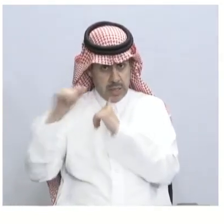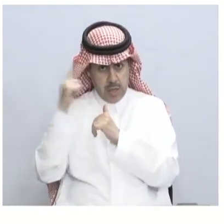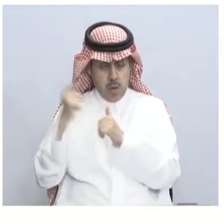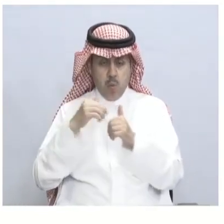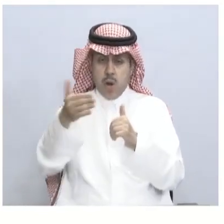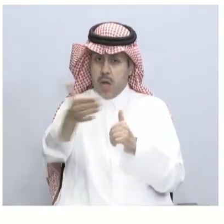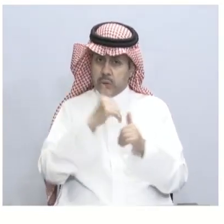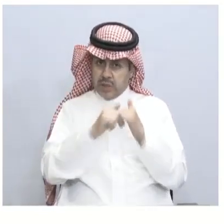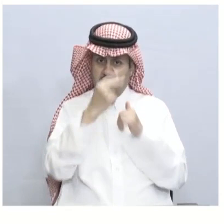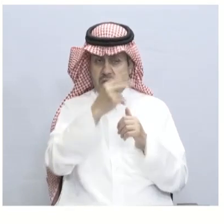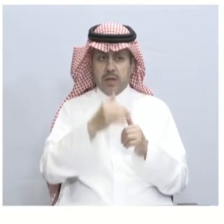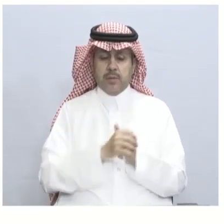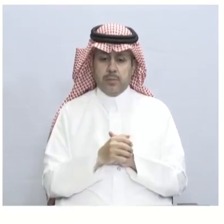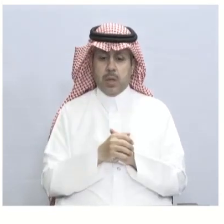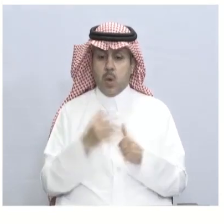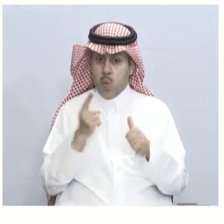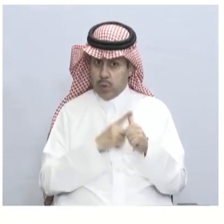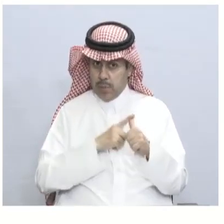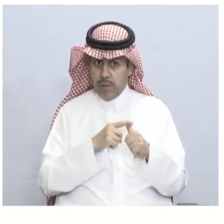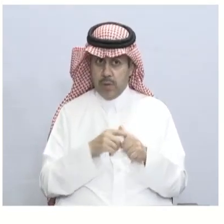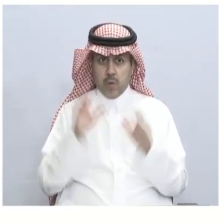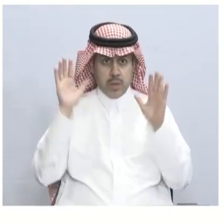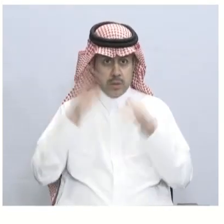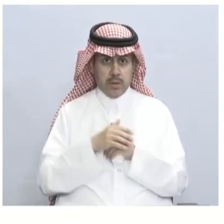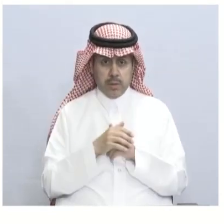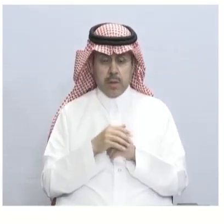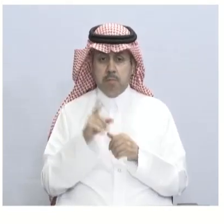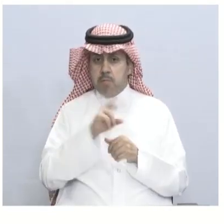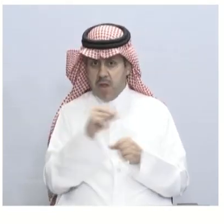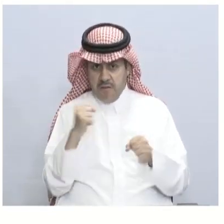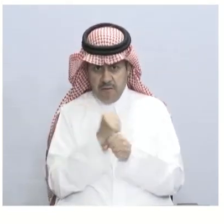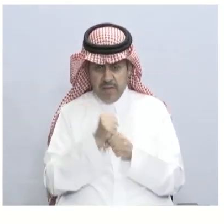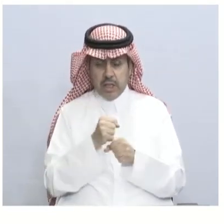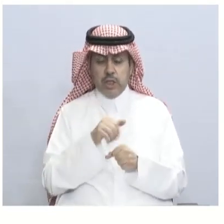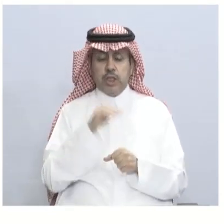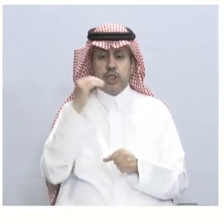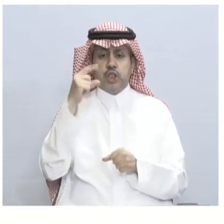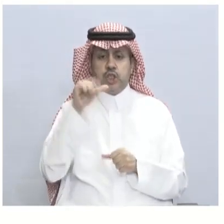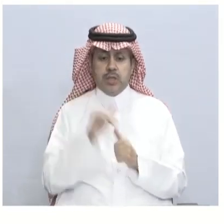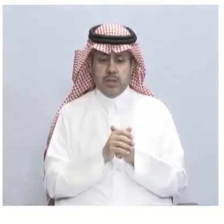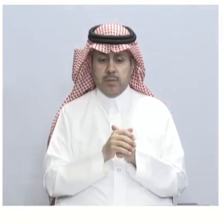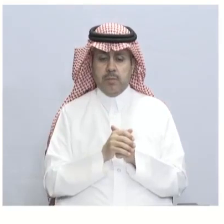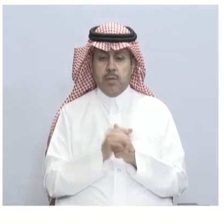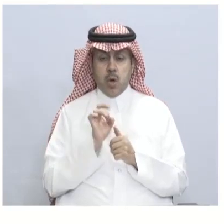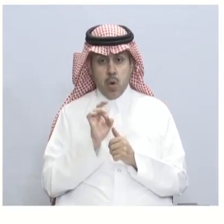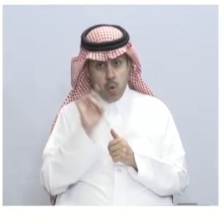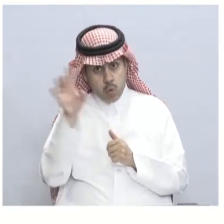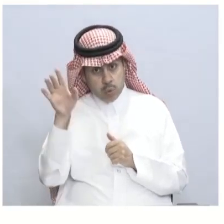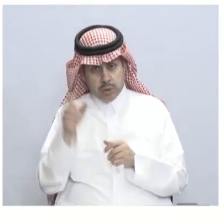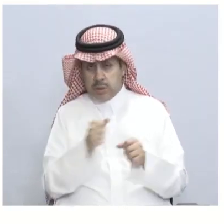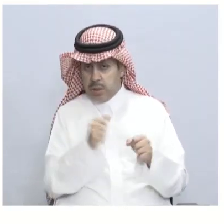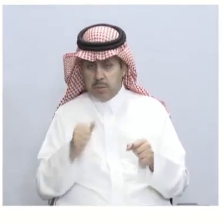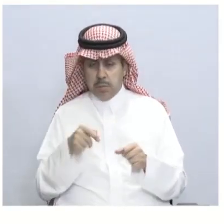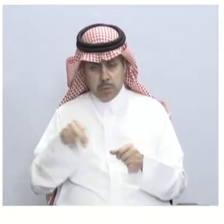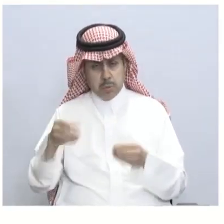اخر والتبكير في الحضور الى المصلى كما يفعل جدي نعم الى جانب الخروج الى العيد ماشيا